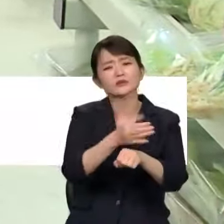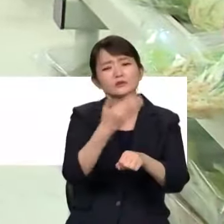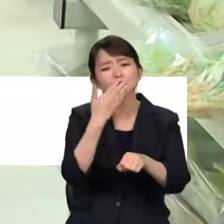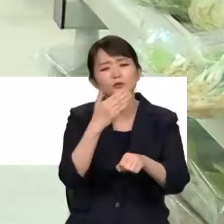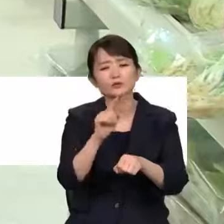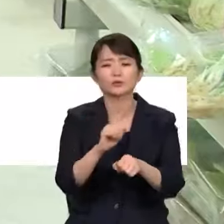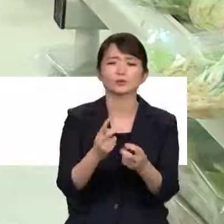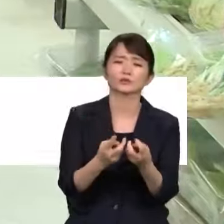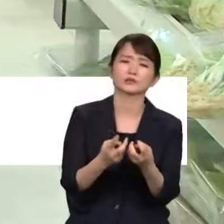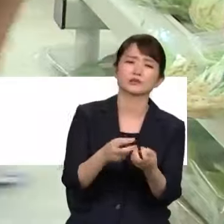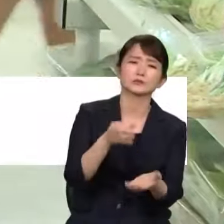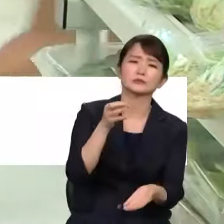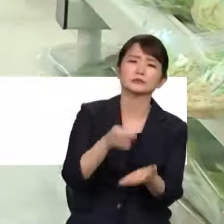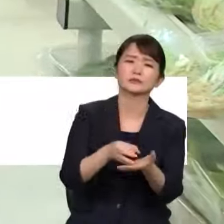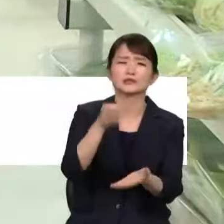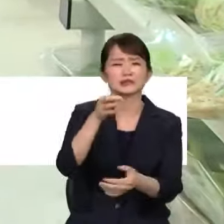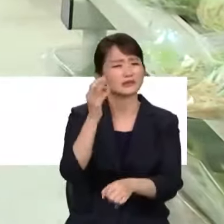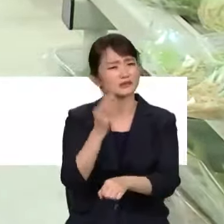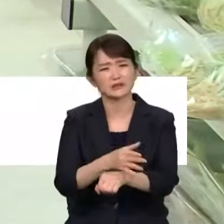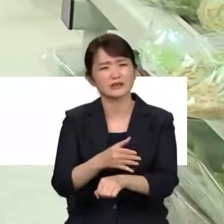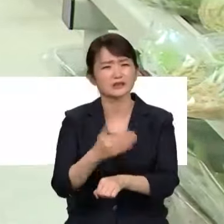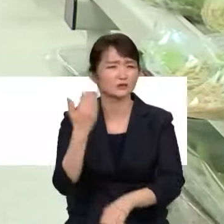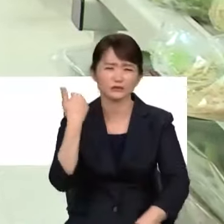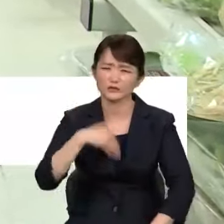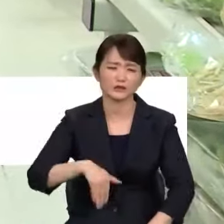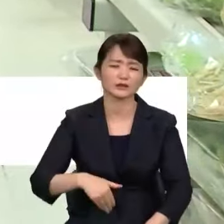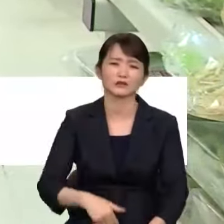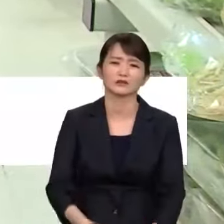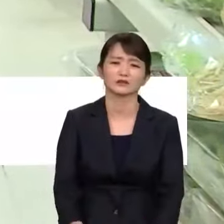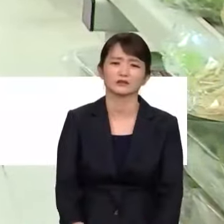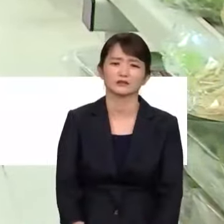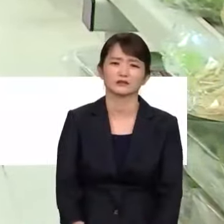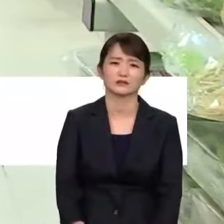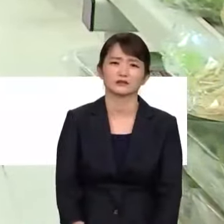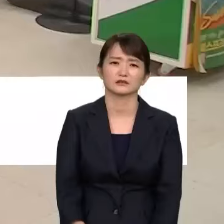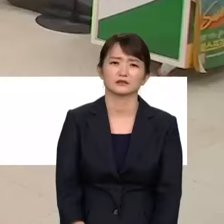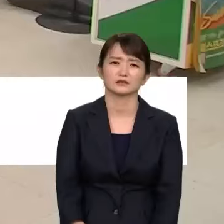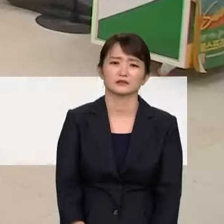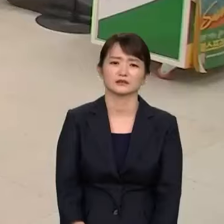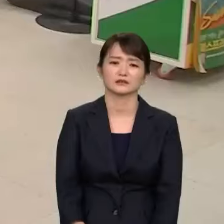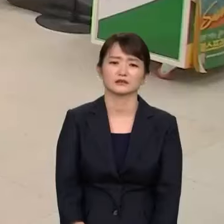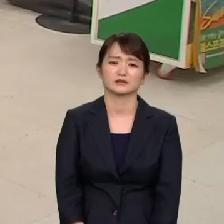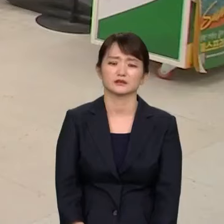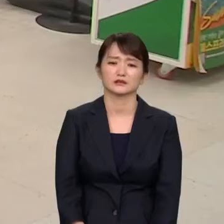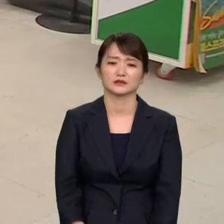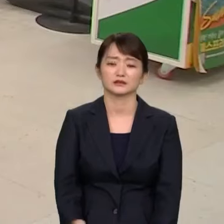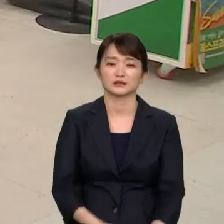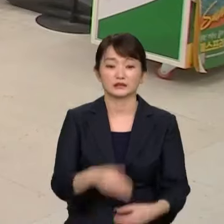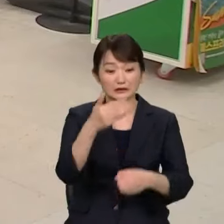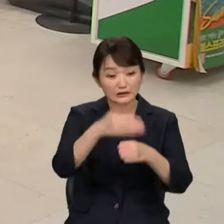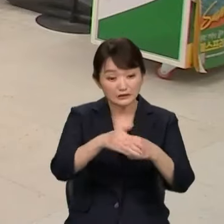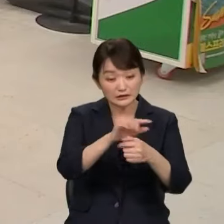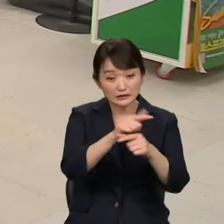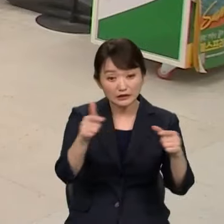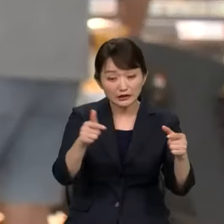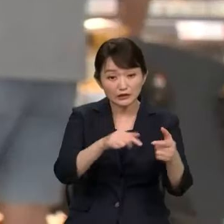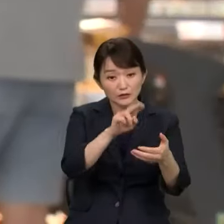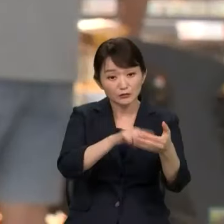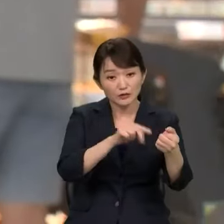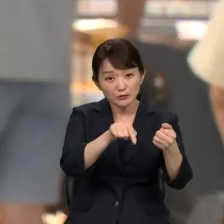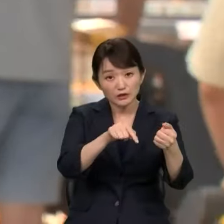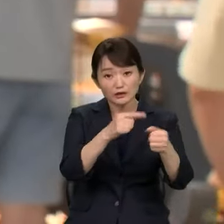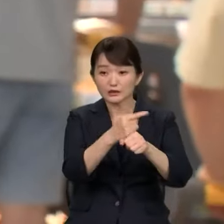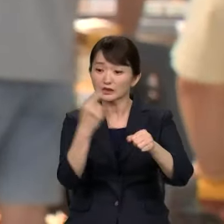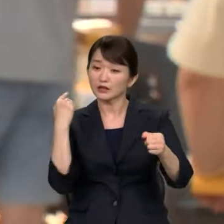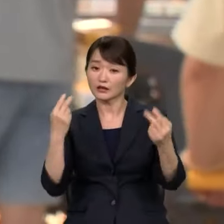그래서 너무 비싸갖고 좀 덜 사게 돼요. 햇사과가 나왔지만 사과 가격은